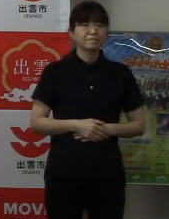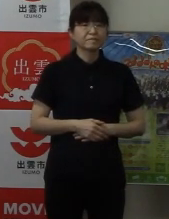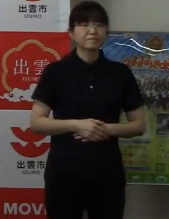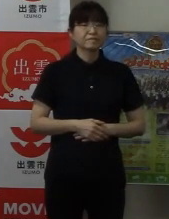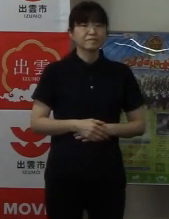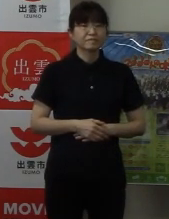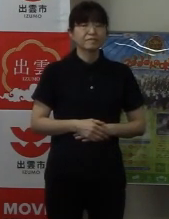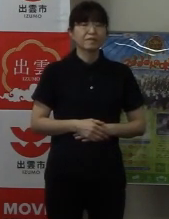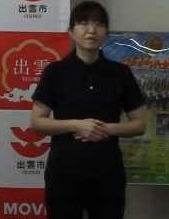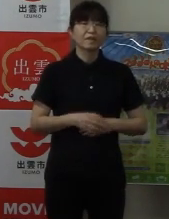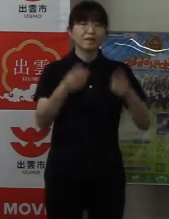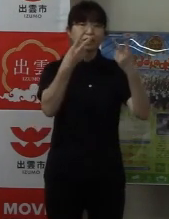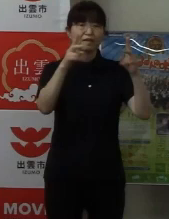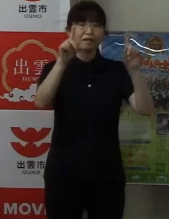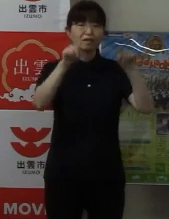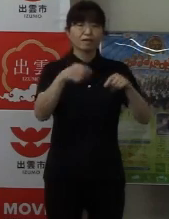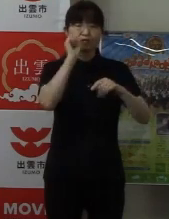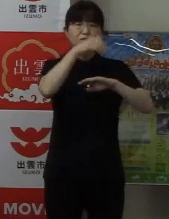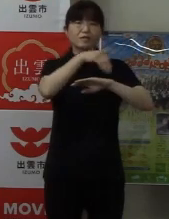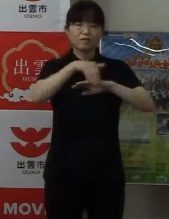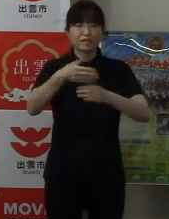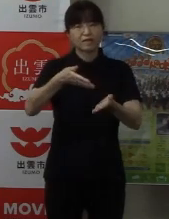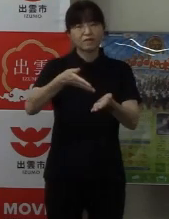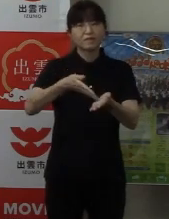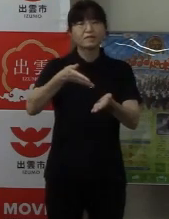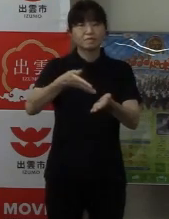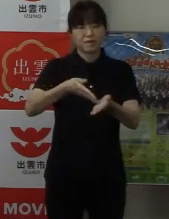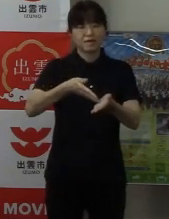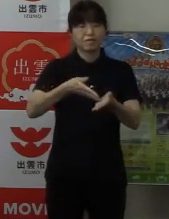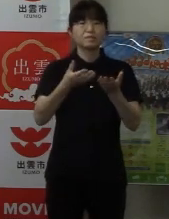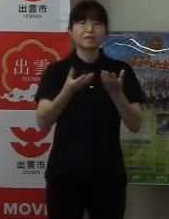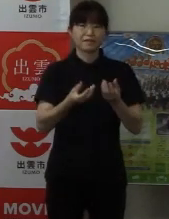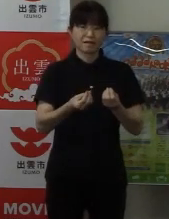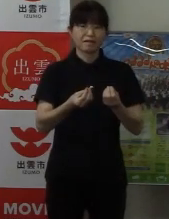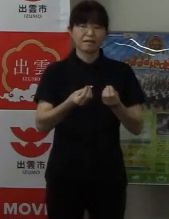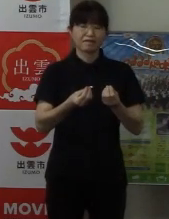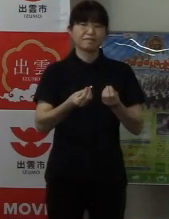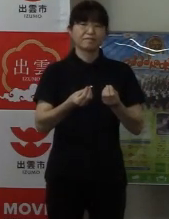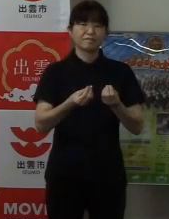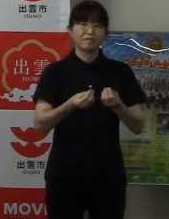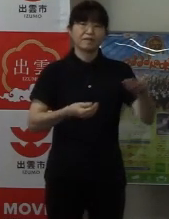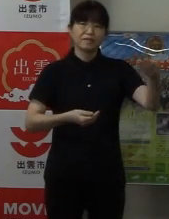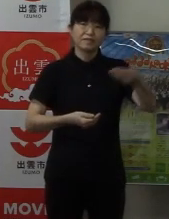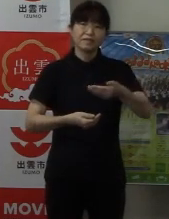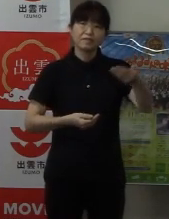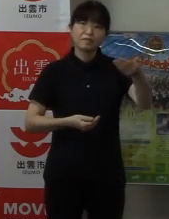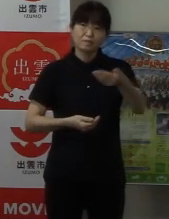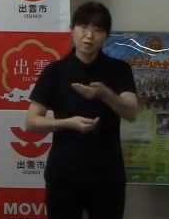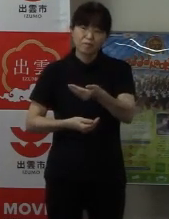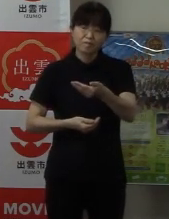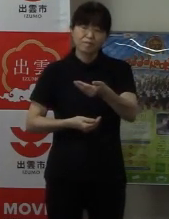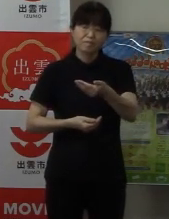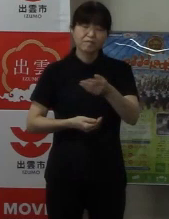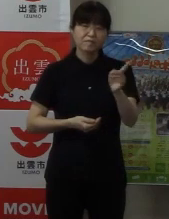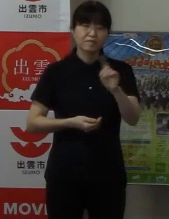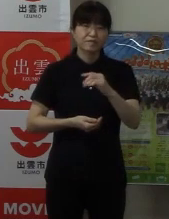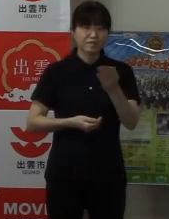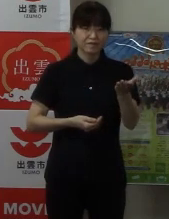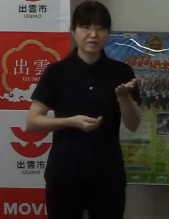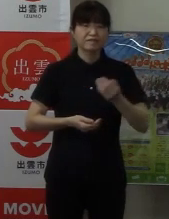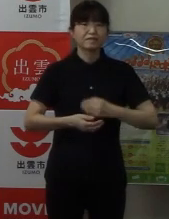ほど行事予定等について説明をいたしましたが、何かご質問等があれば教師にてお願いいた